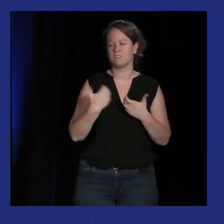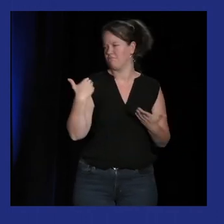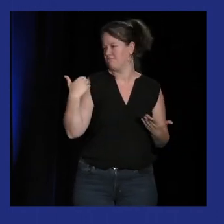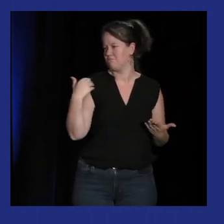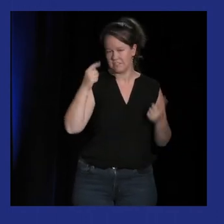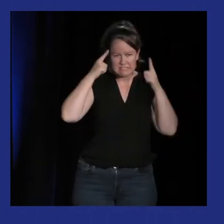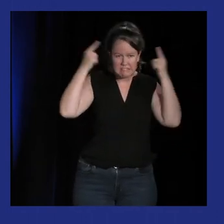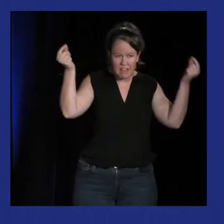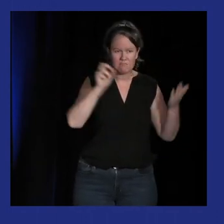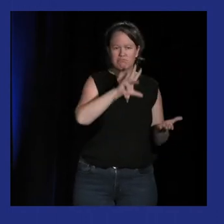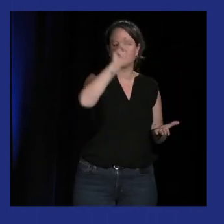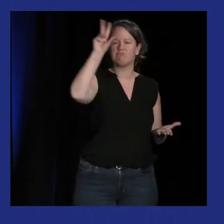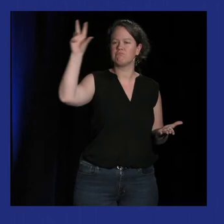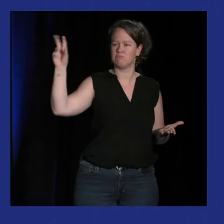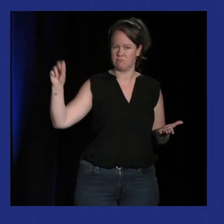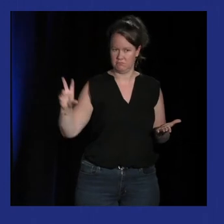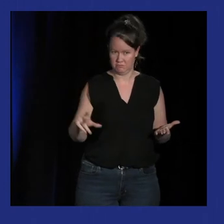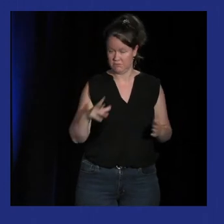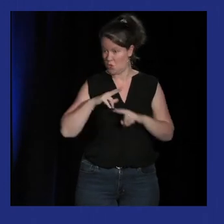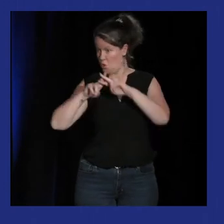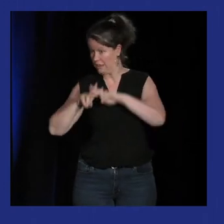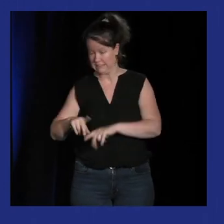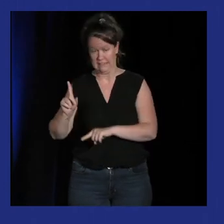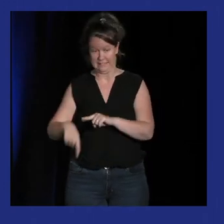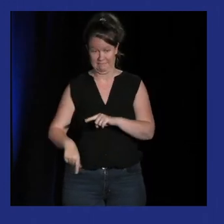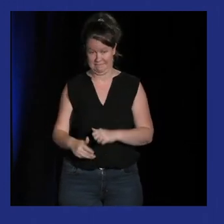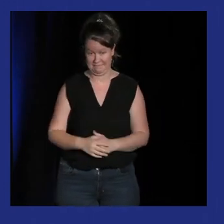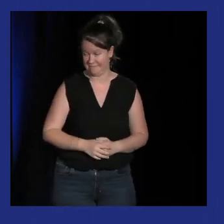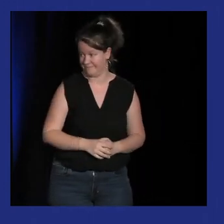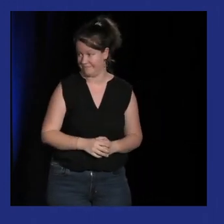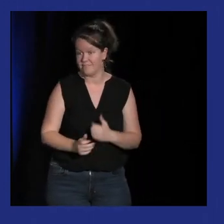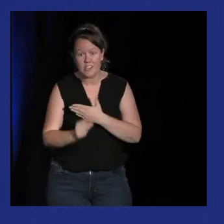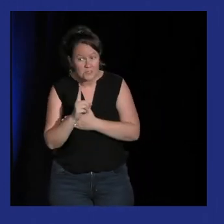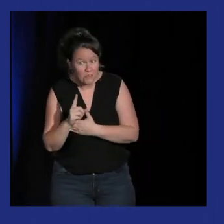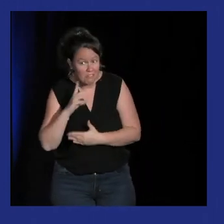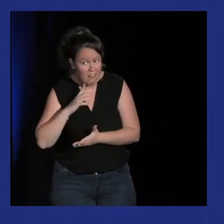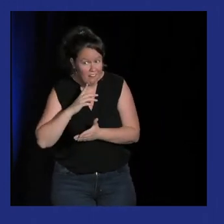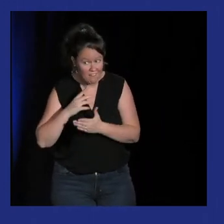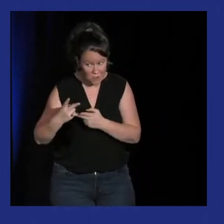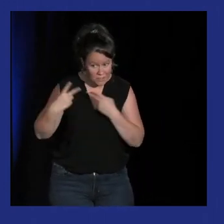années toutes les personnes qui le font en fait non pas le droit de le faire d'accord enfin sauf qu'ils ont l'autorisation